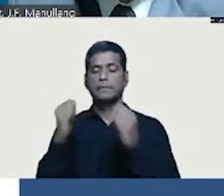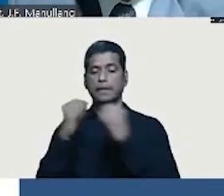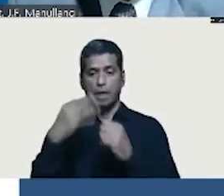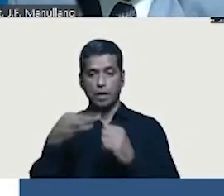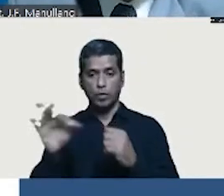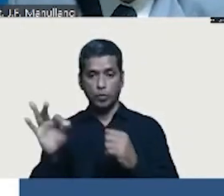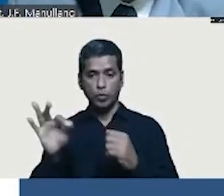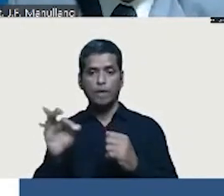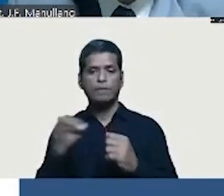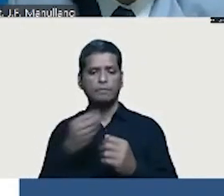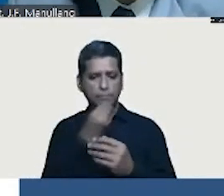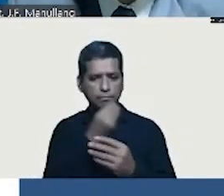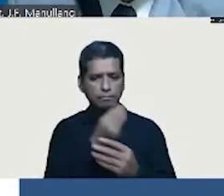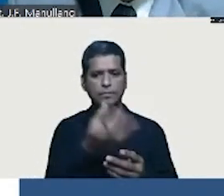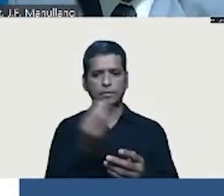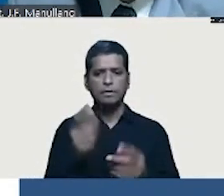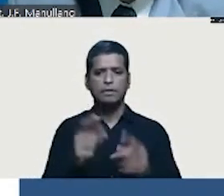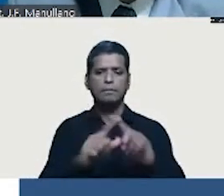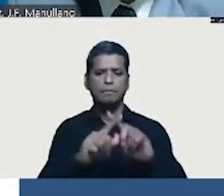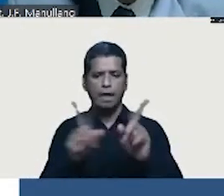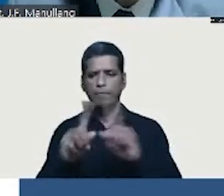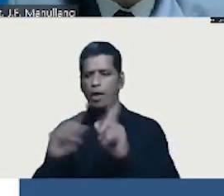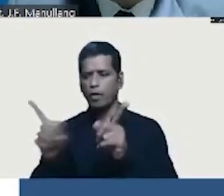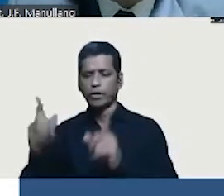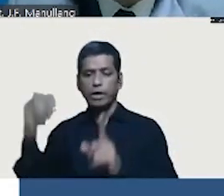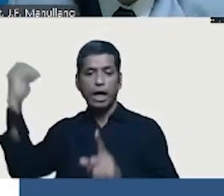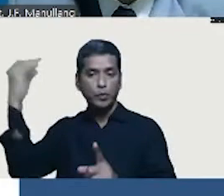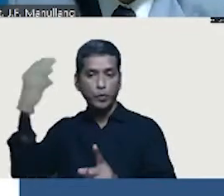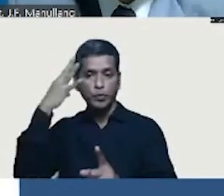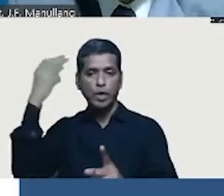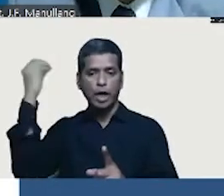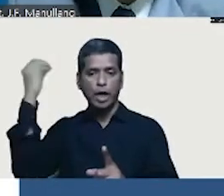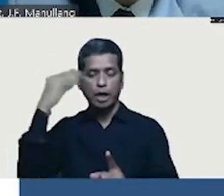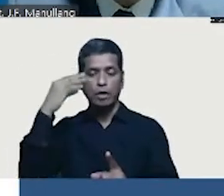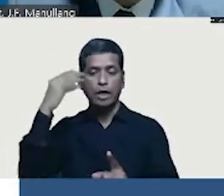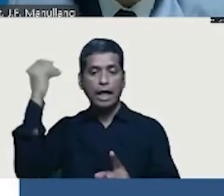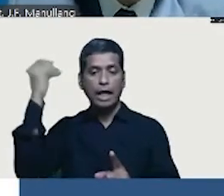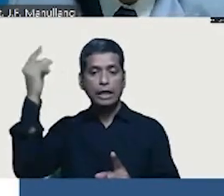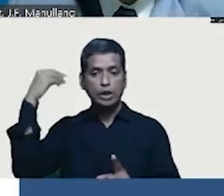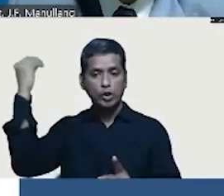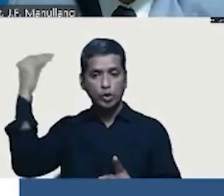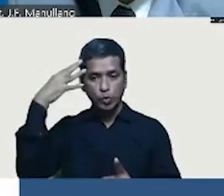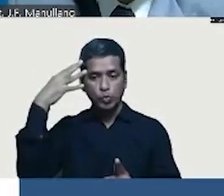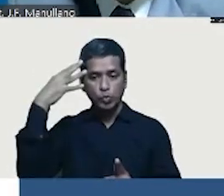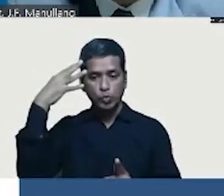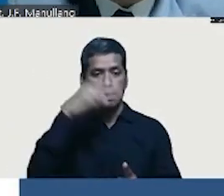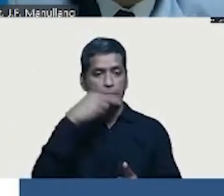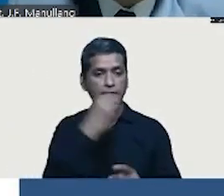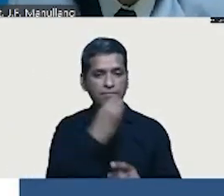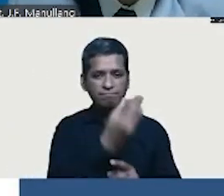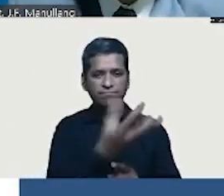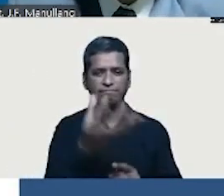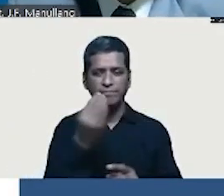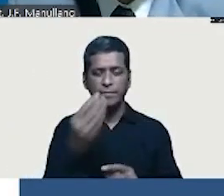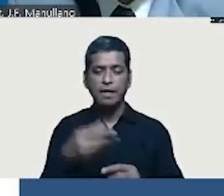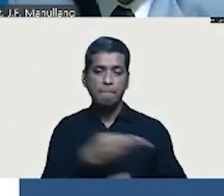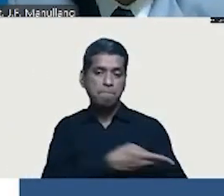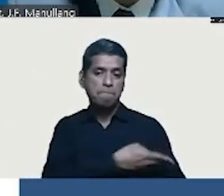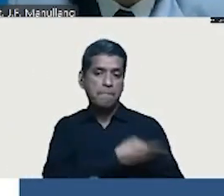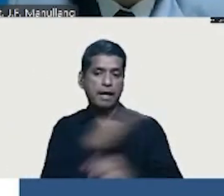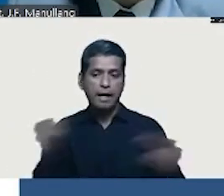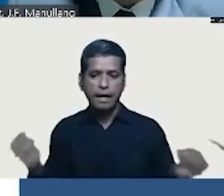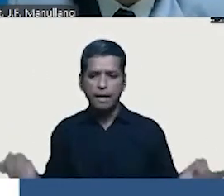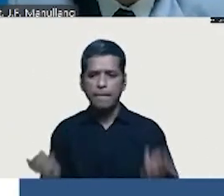dengan berbagai karunia-karunia rasul-rasul karunia nabi-nabi karunia gembala-gembala karunia